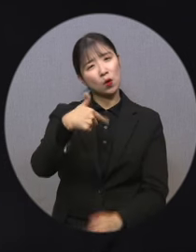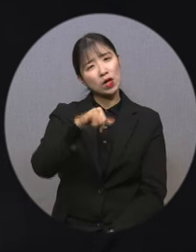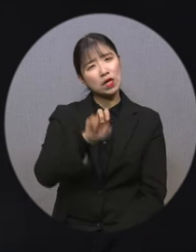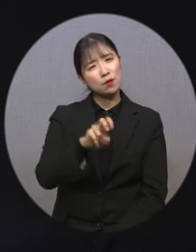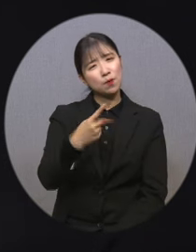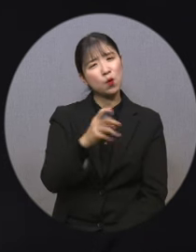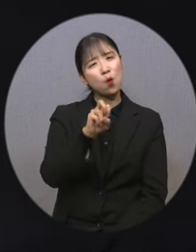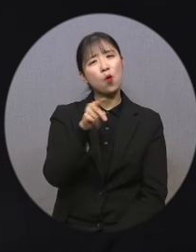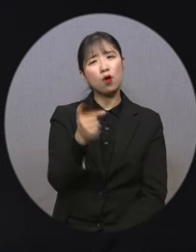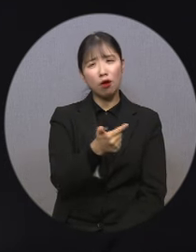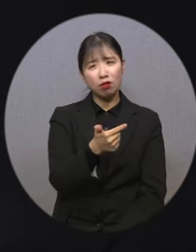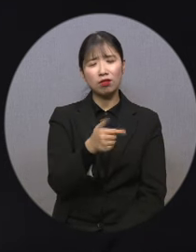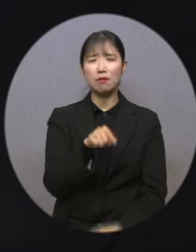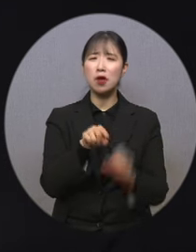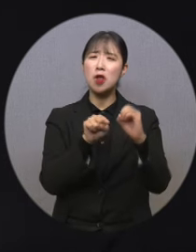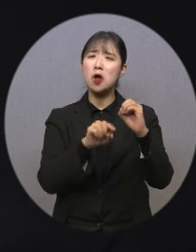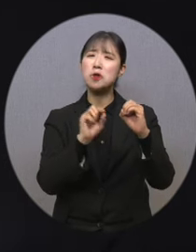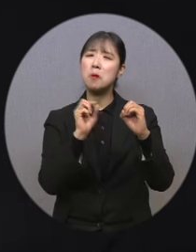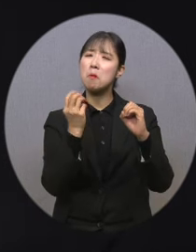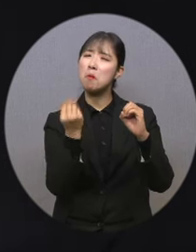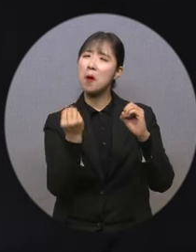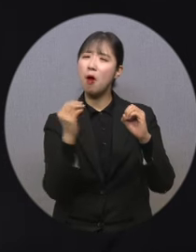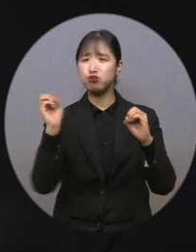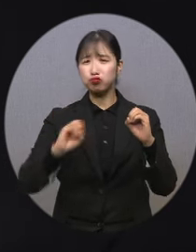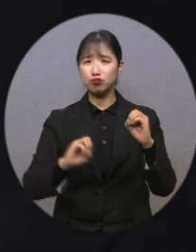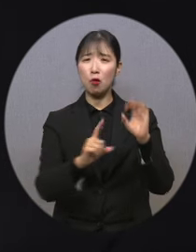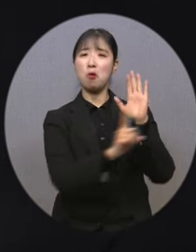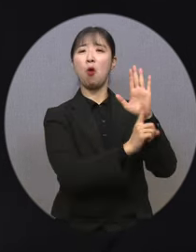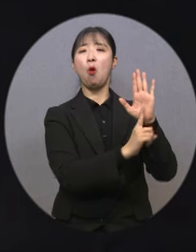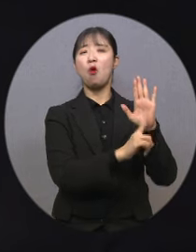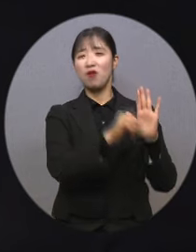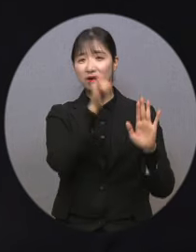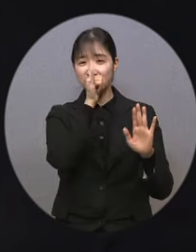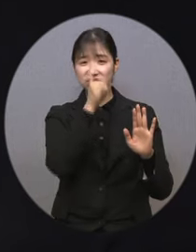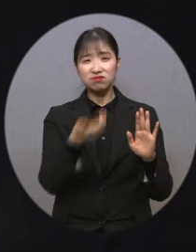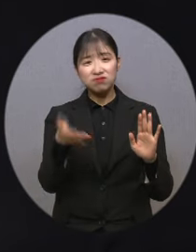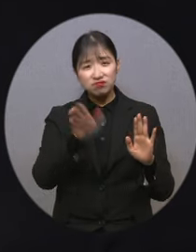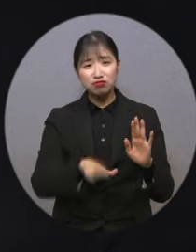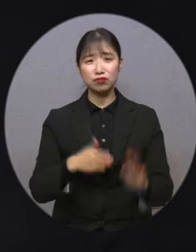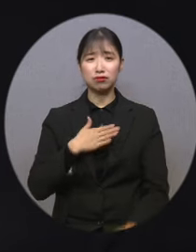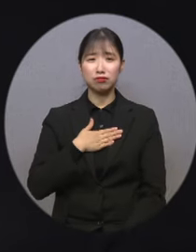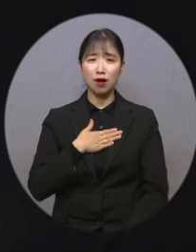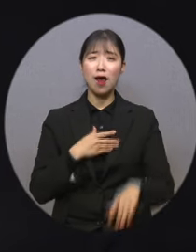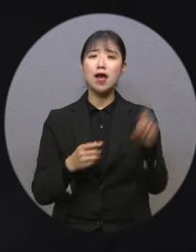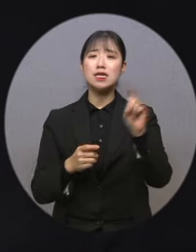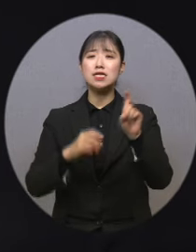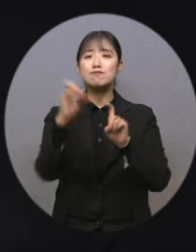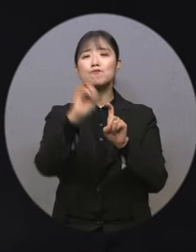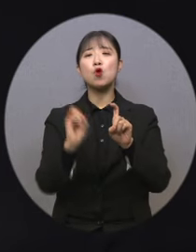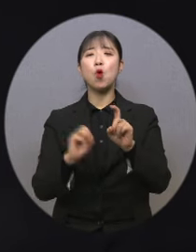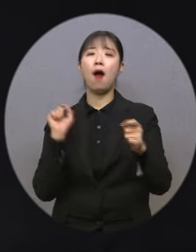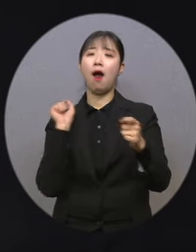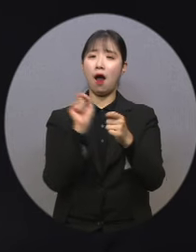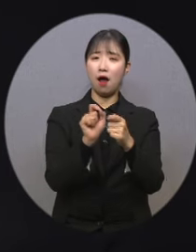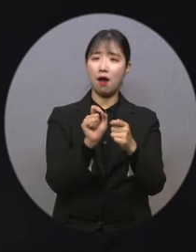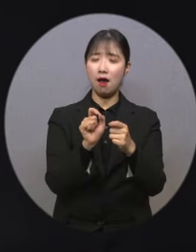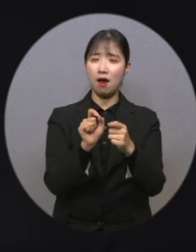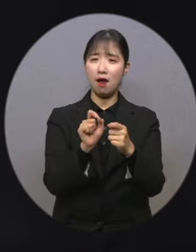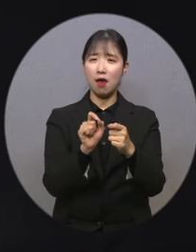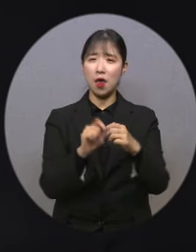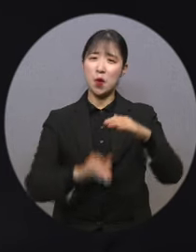보도를 합니다 0점 에 불어 나온 사랑까지 그런데 10% 때를 향해서 가고 있는 사람을